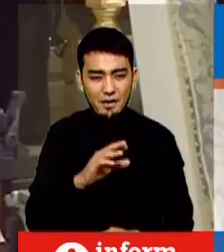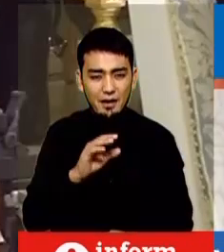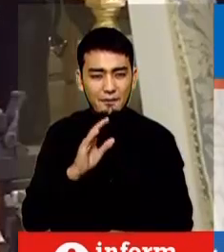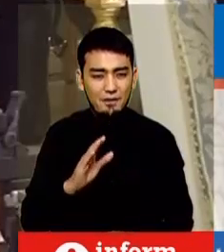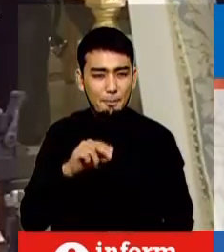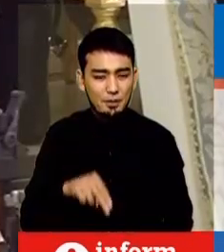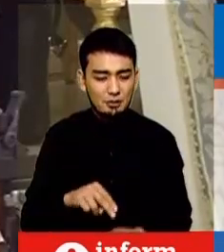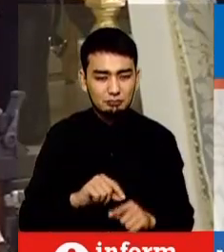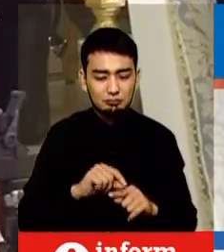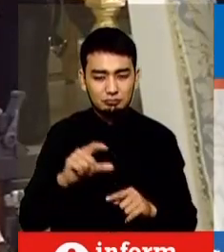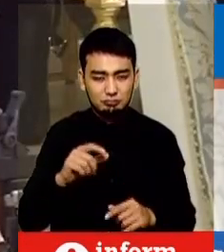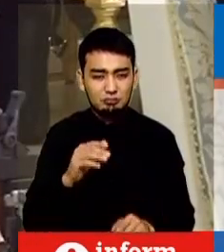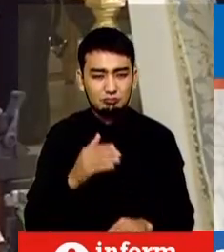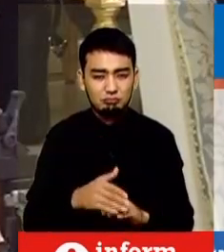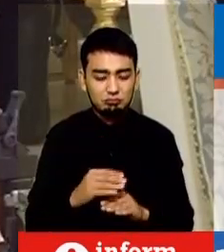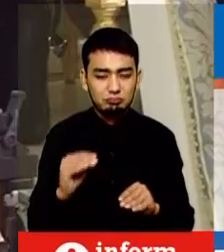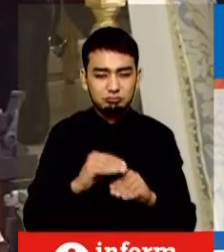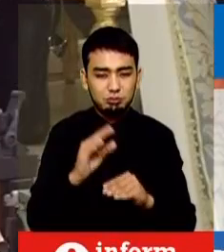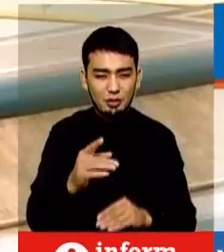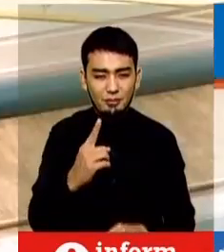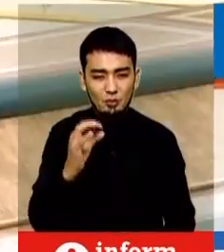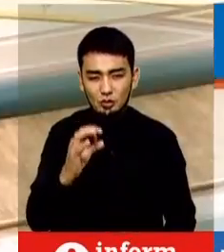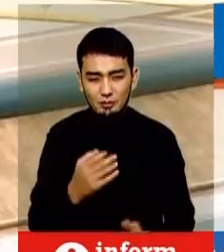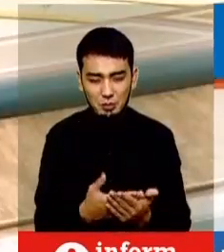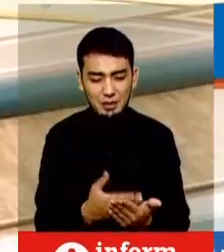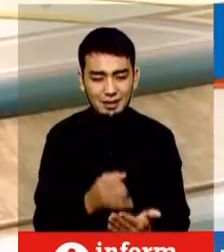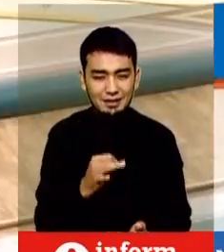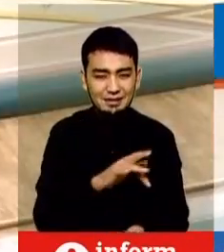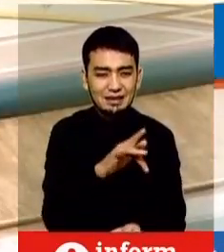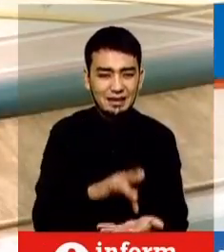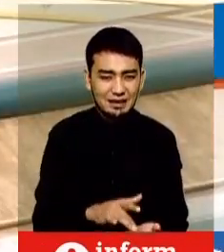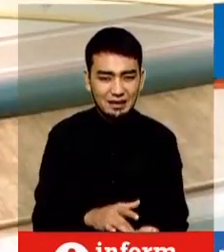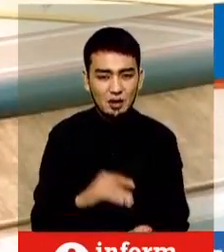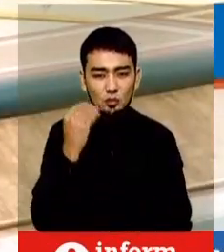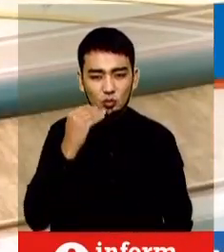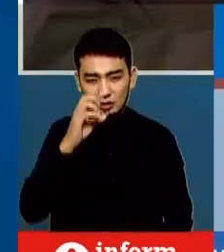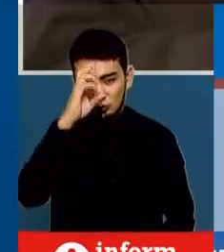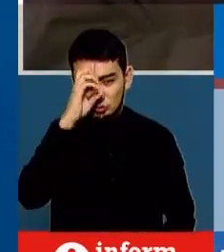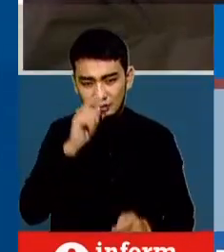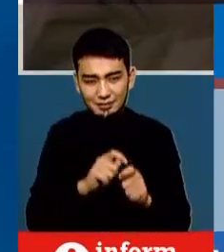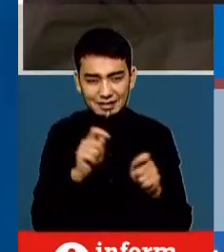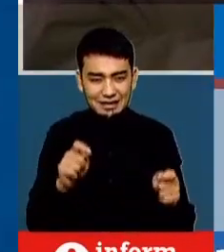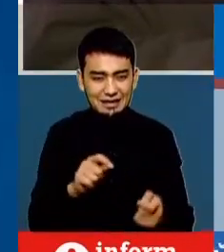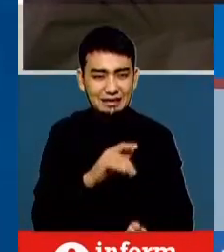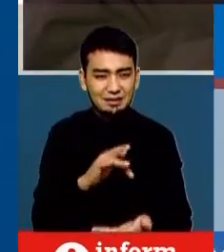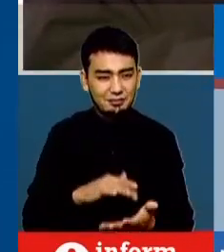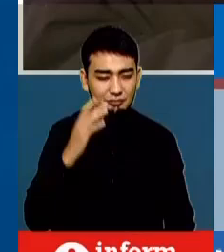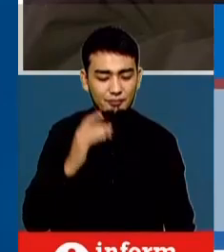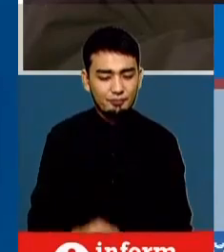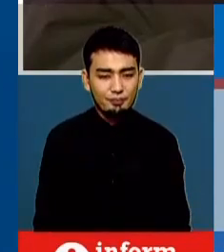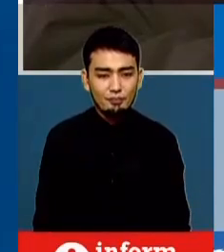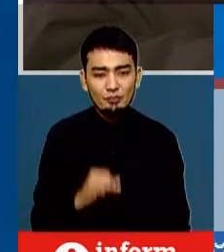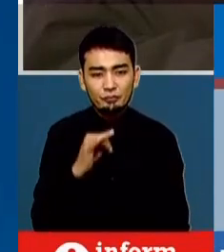1%. Считаю целесообразным создание референс-центра Организации тюркских государств. Вслед за новыми